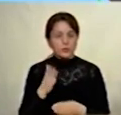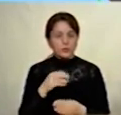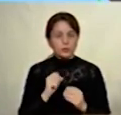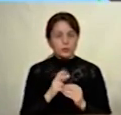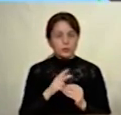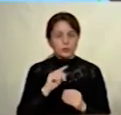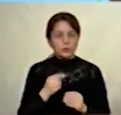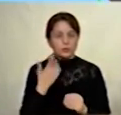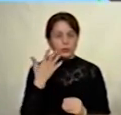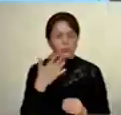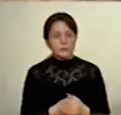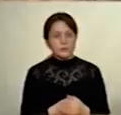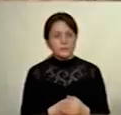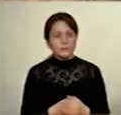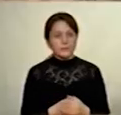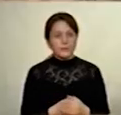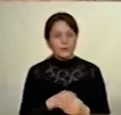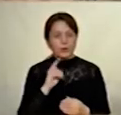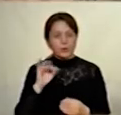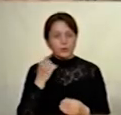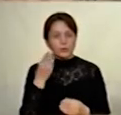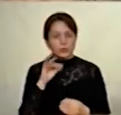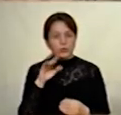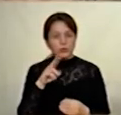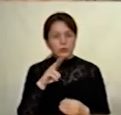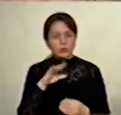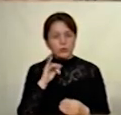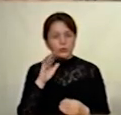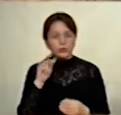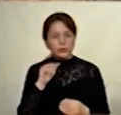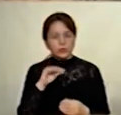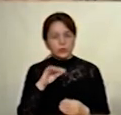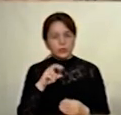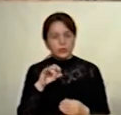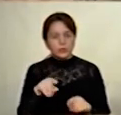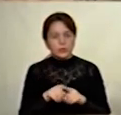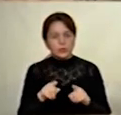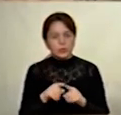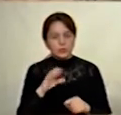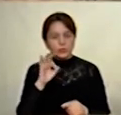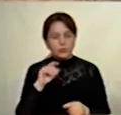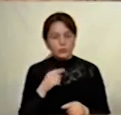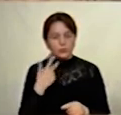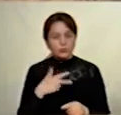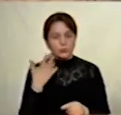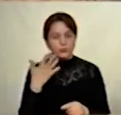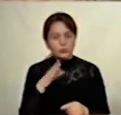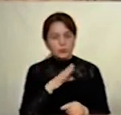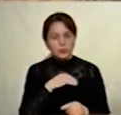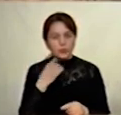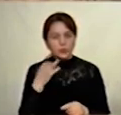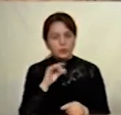13,5'ge teng boldı. İkincisi, qo'shiluvchilari yana bir xil, ya'ni 0,35 bo'lgan